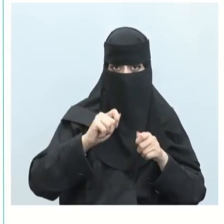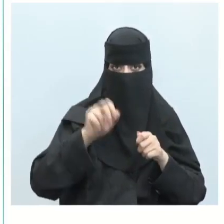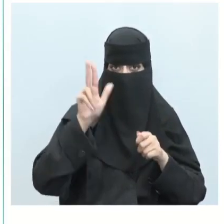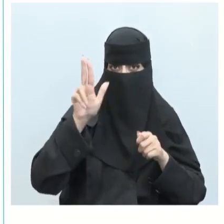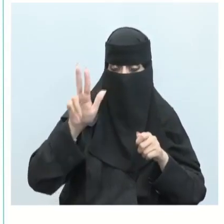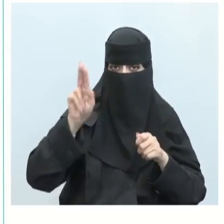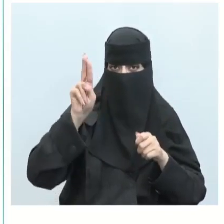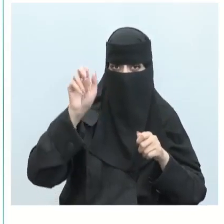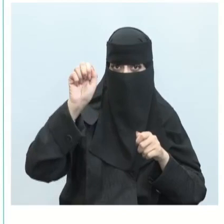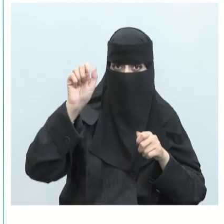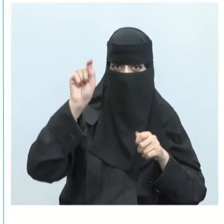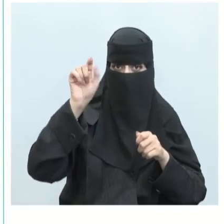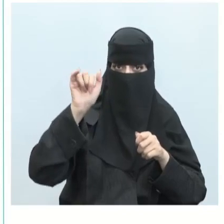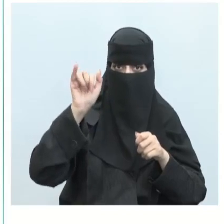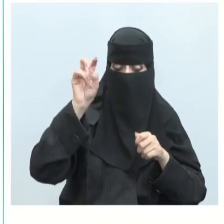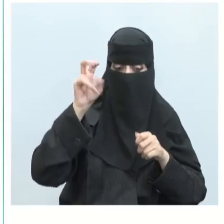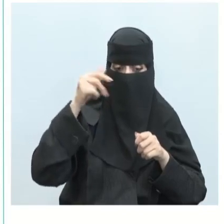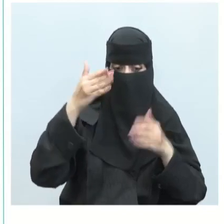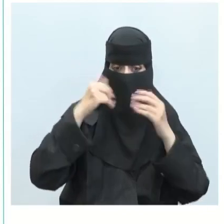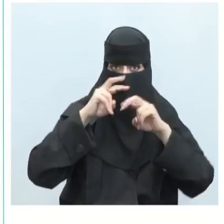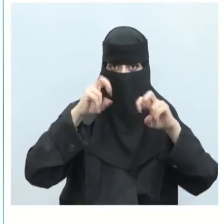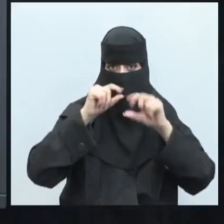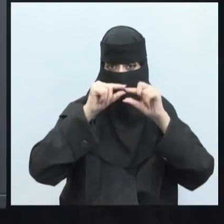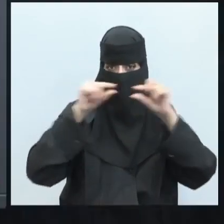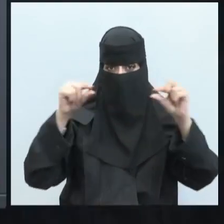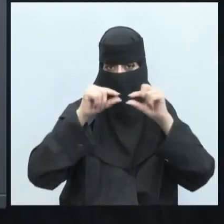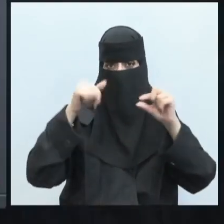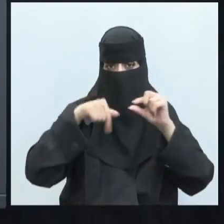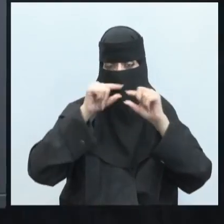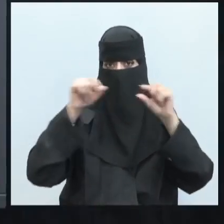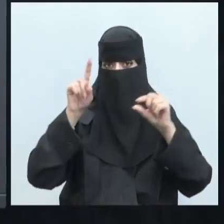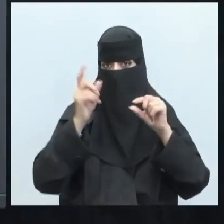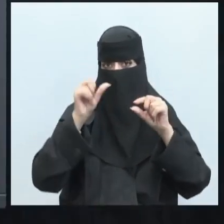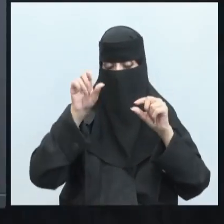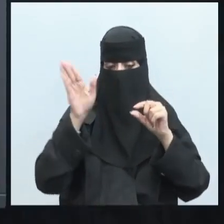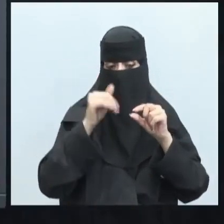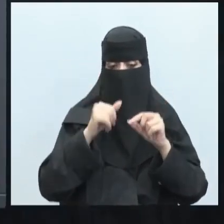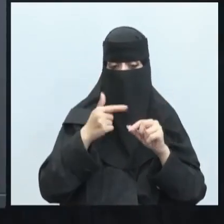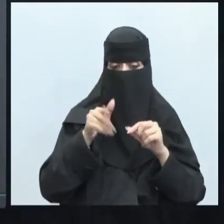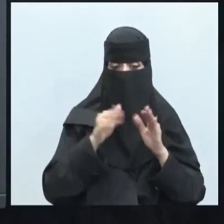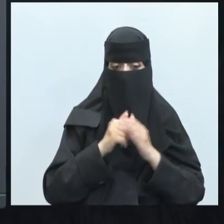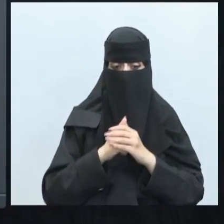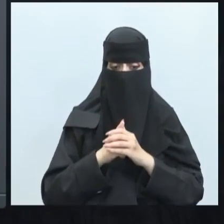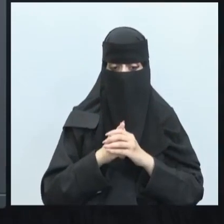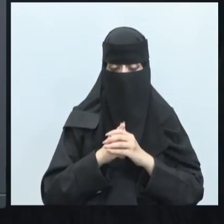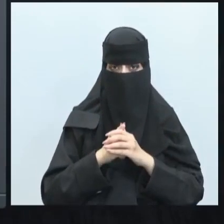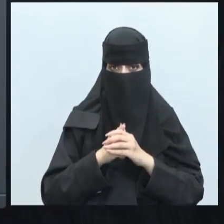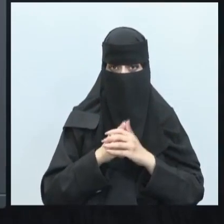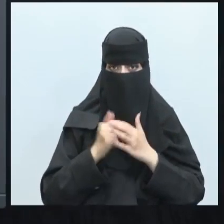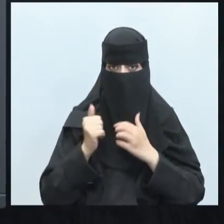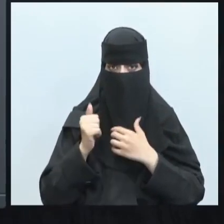التصفيه نقوم بكتابه اي ار بي للبحث فقط عن البروتوكول اي ار بي بعد كتابه